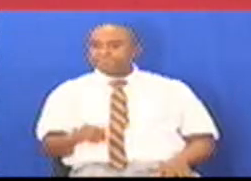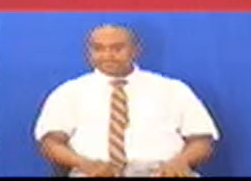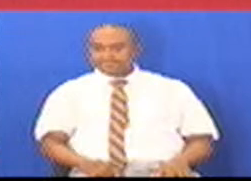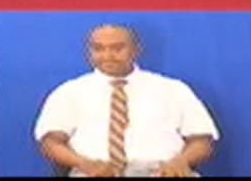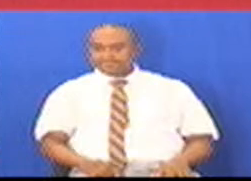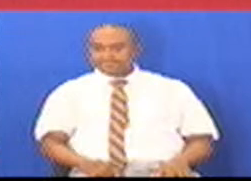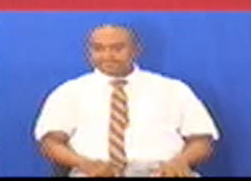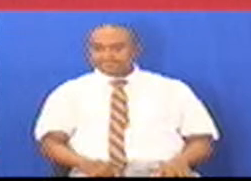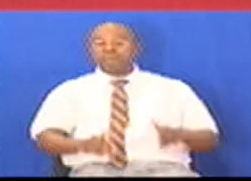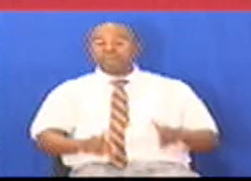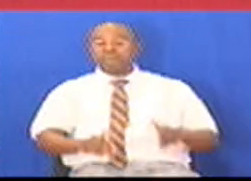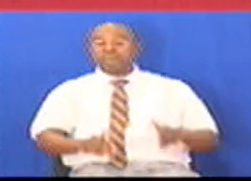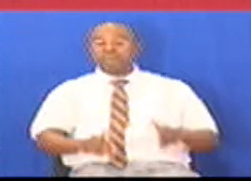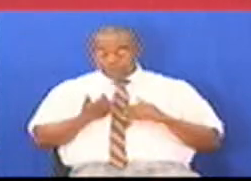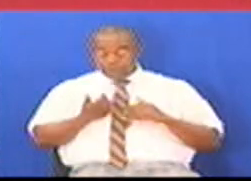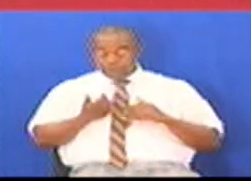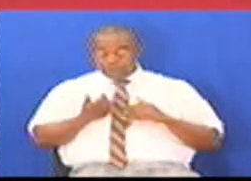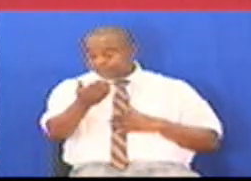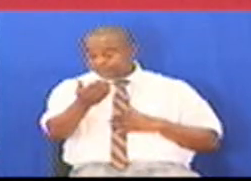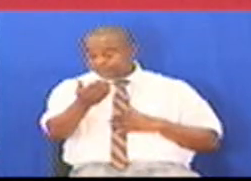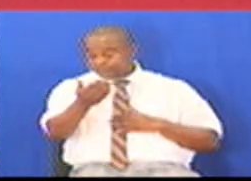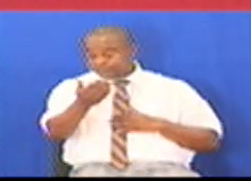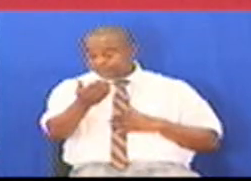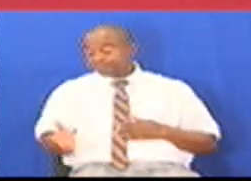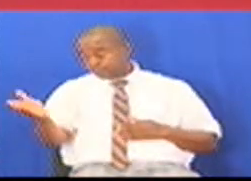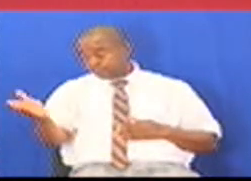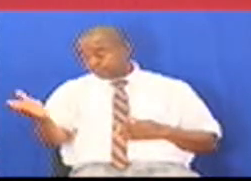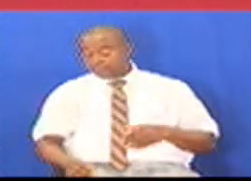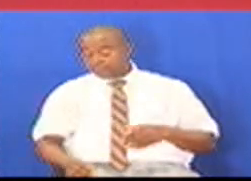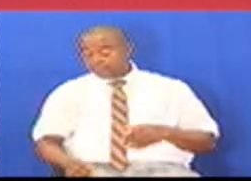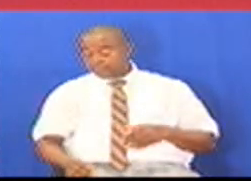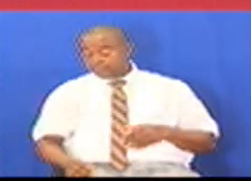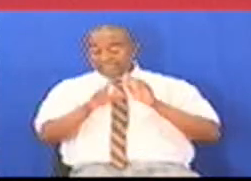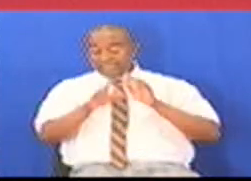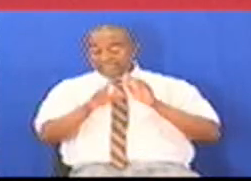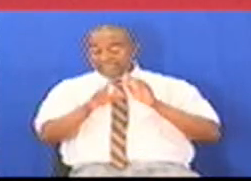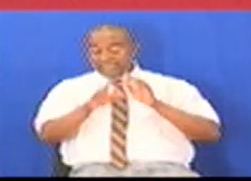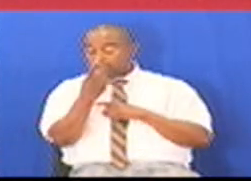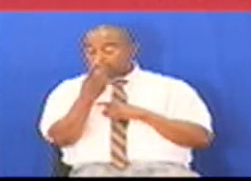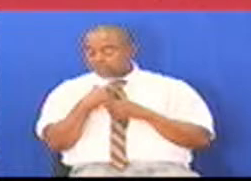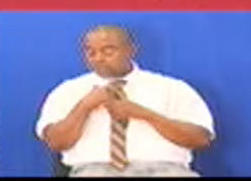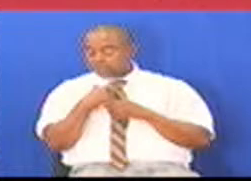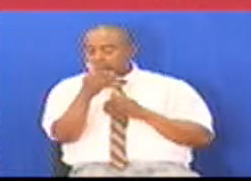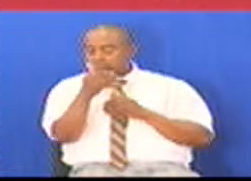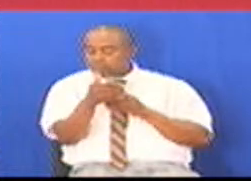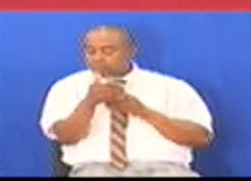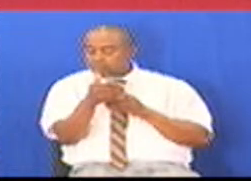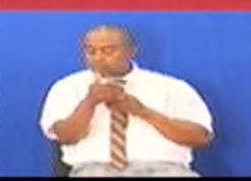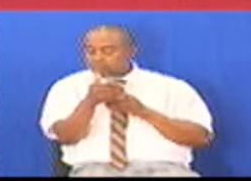Mheshimiwa Spika, kwa kuwa uhai wa bunge hili la 11 unaelekea ukingoni,